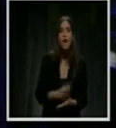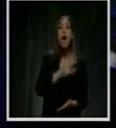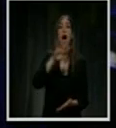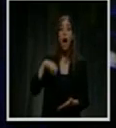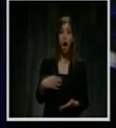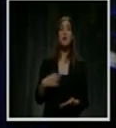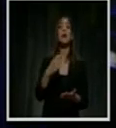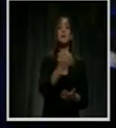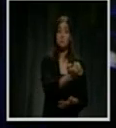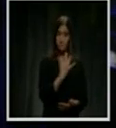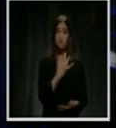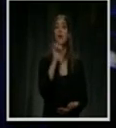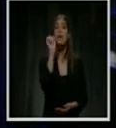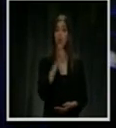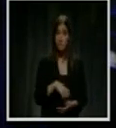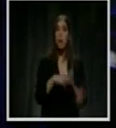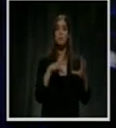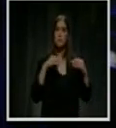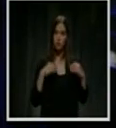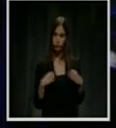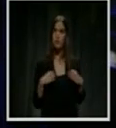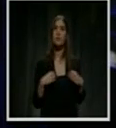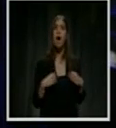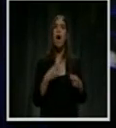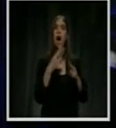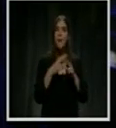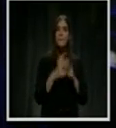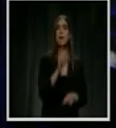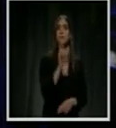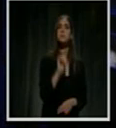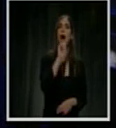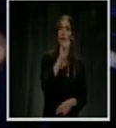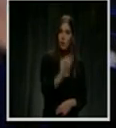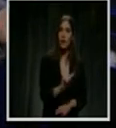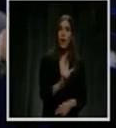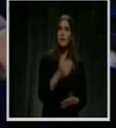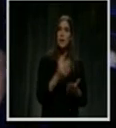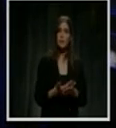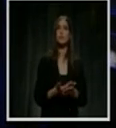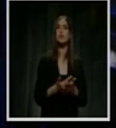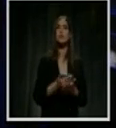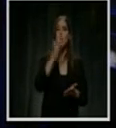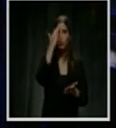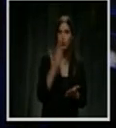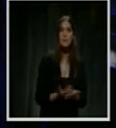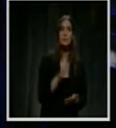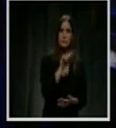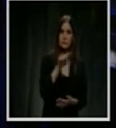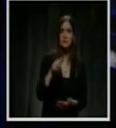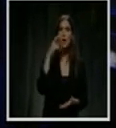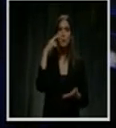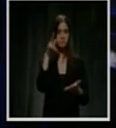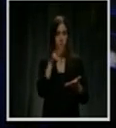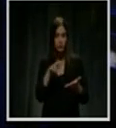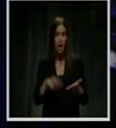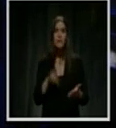litra miegħu inkarigajna ditta ta' avukati immexxija minn dak li llum huwa membru imħallef tal-ġudikatura tagħna illi l-uffiċċju tiegħu